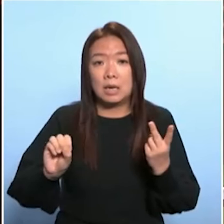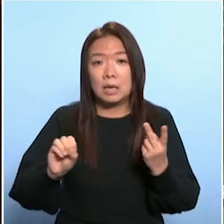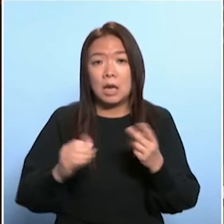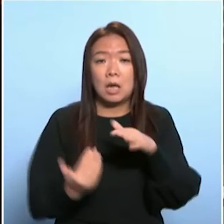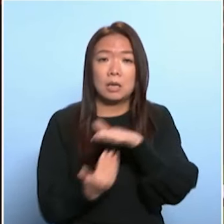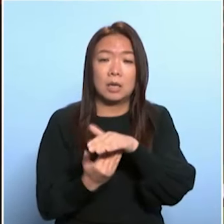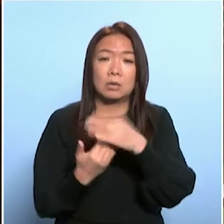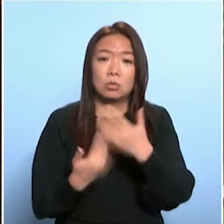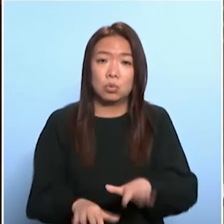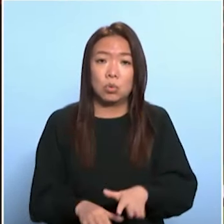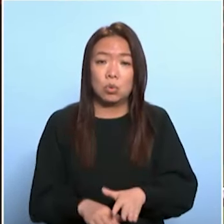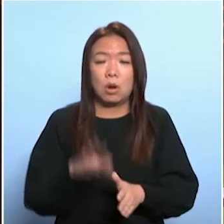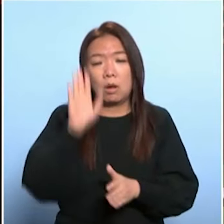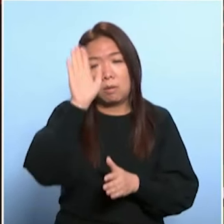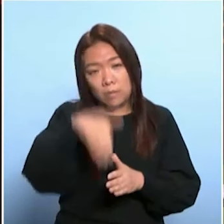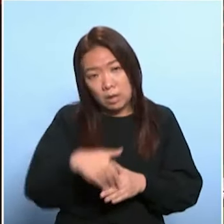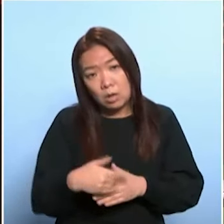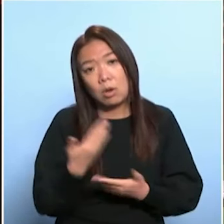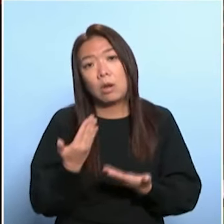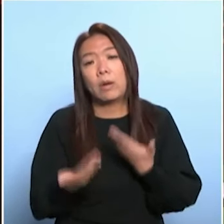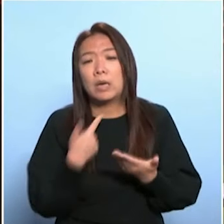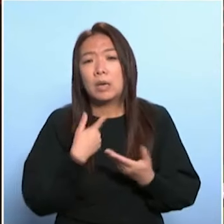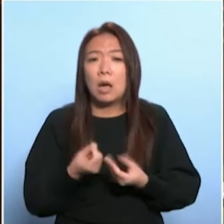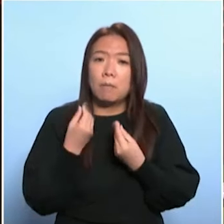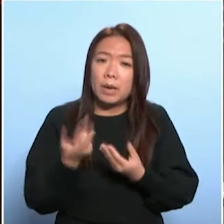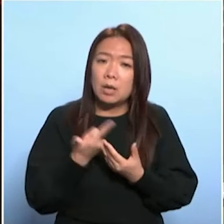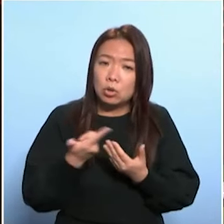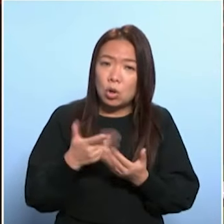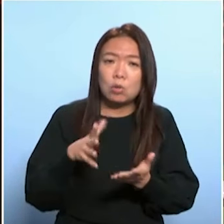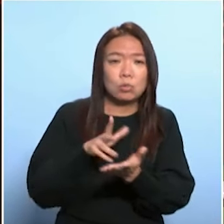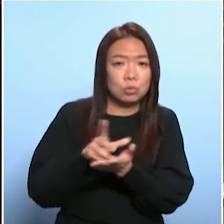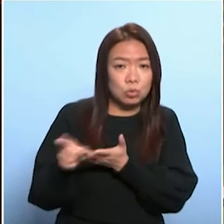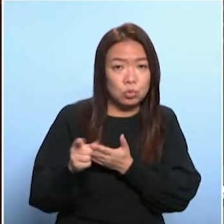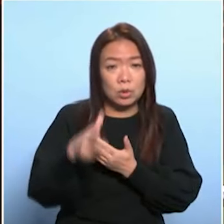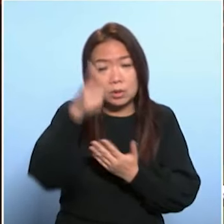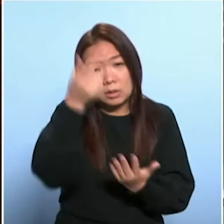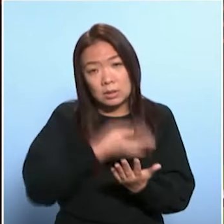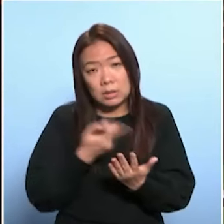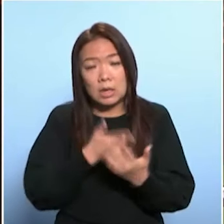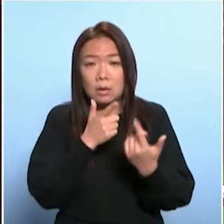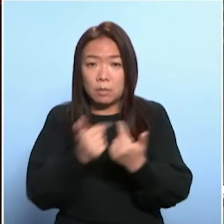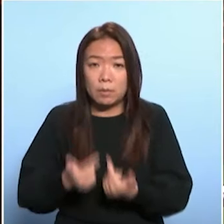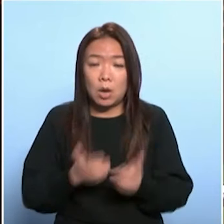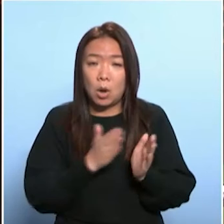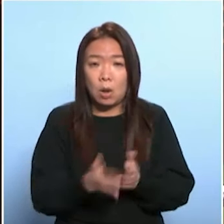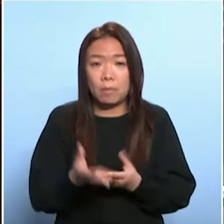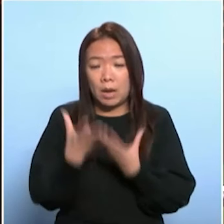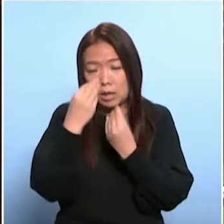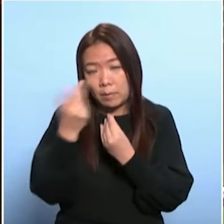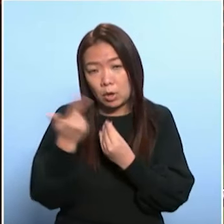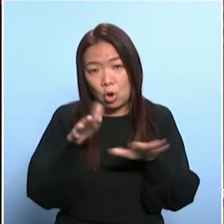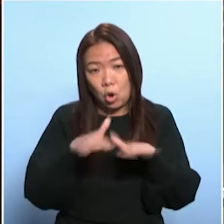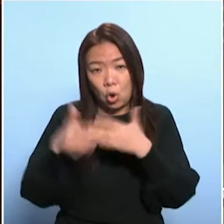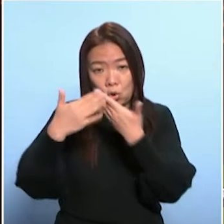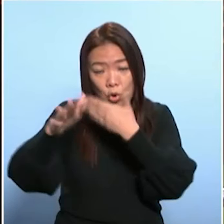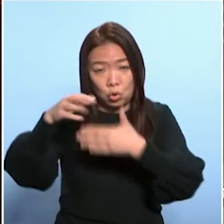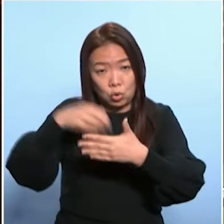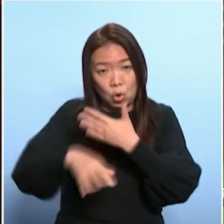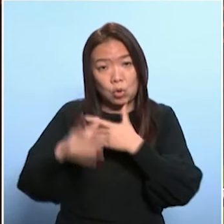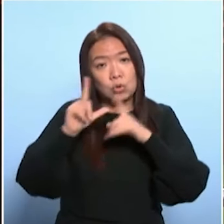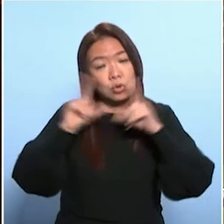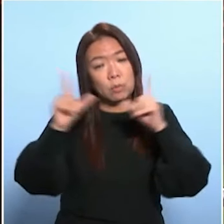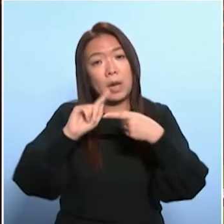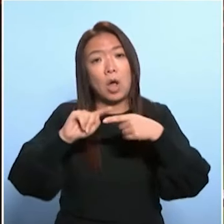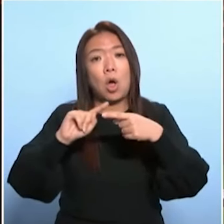停辦。未來當局應該是提供更加具針對性的政策配套，吸引更多海內外的知名院